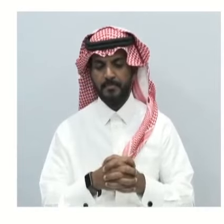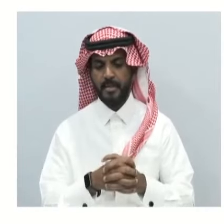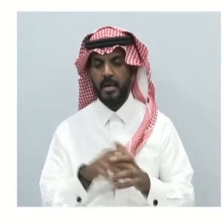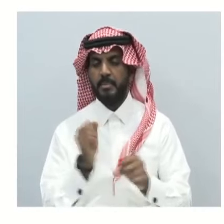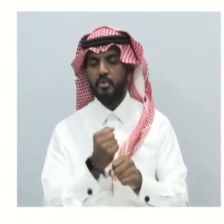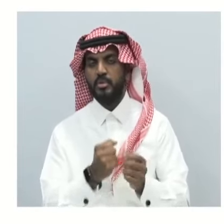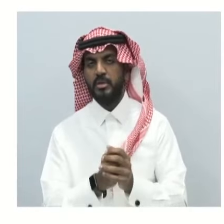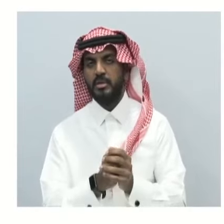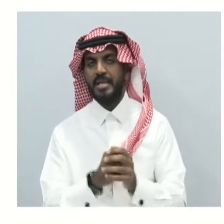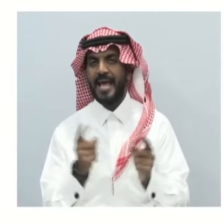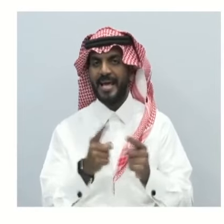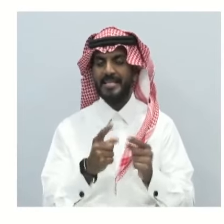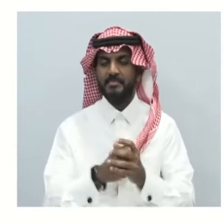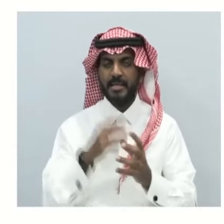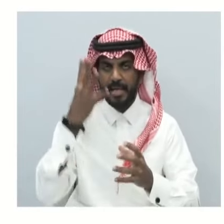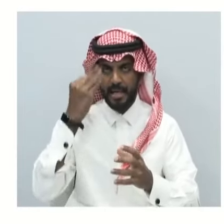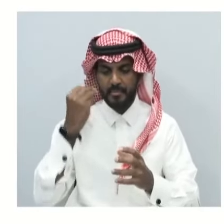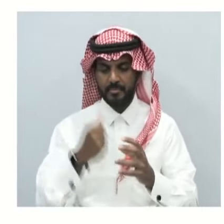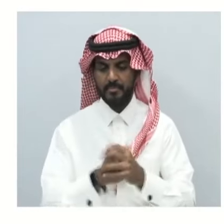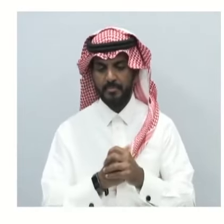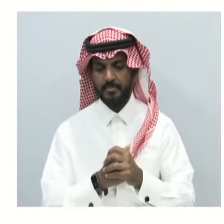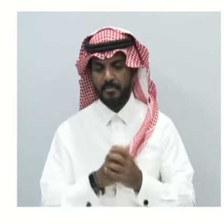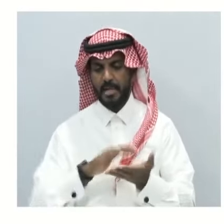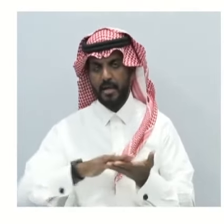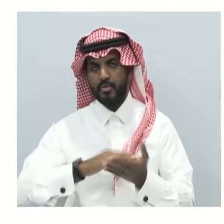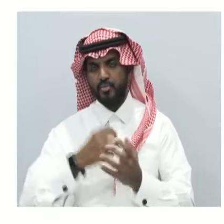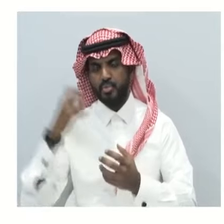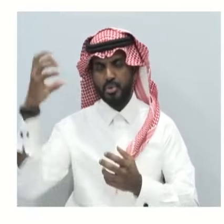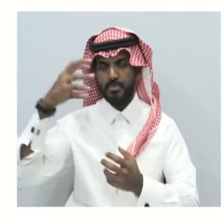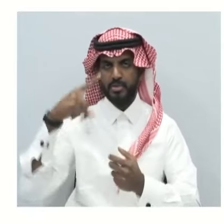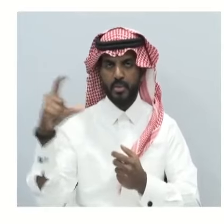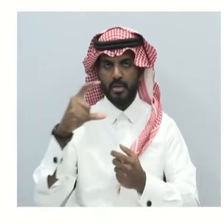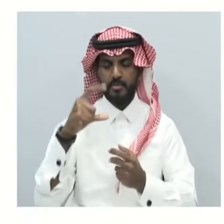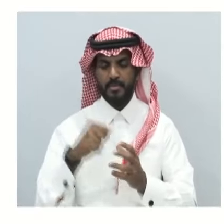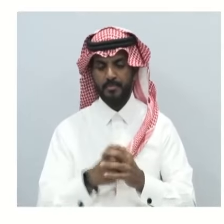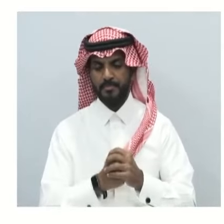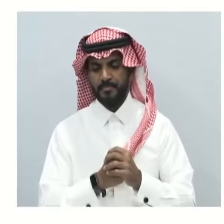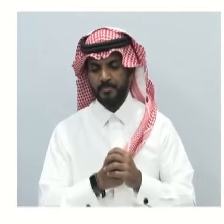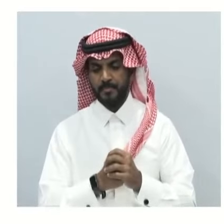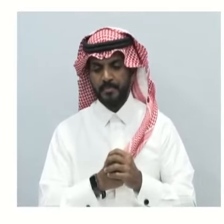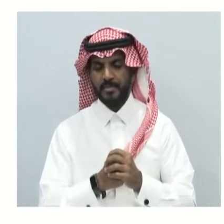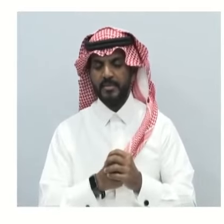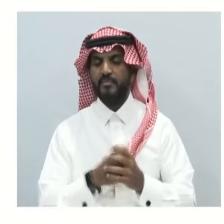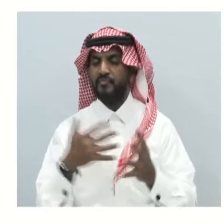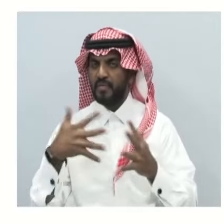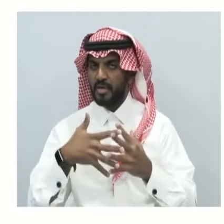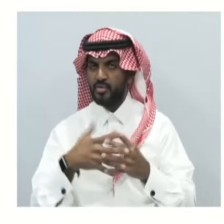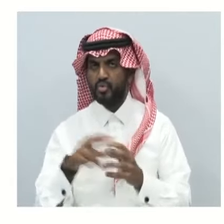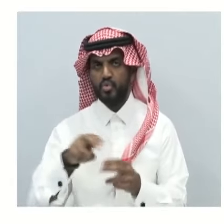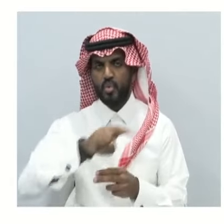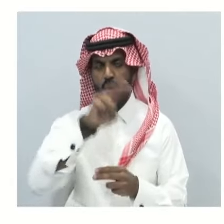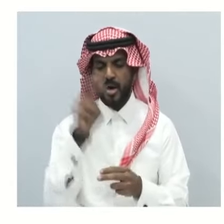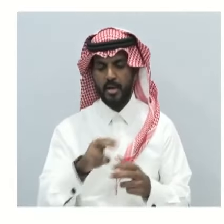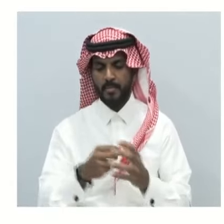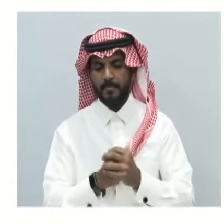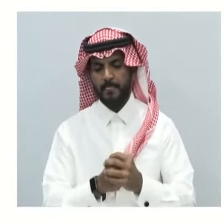لخص فيها ما تعلمته عن الارض عن الشمس والقمر بحيث تتضمن سؤالا